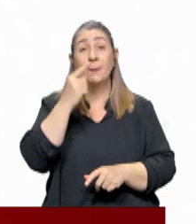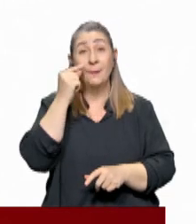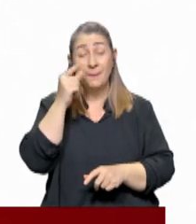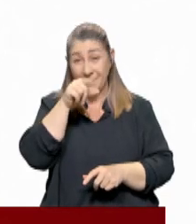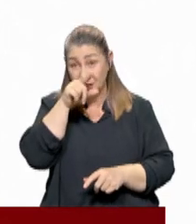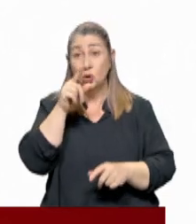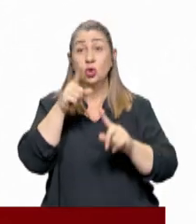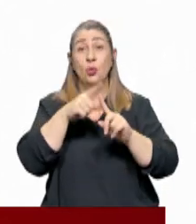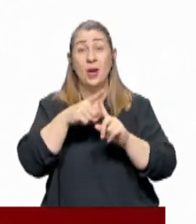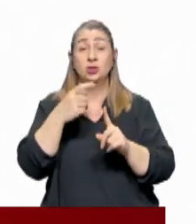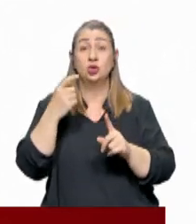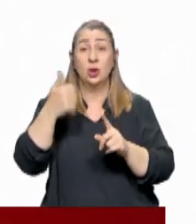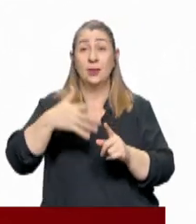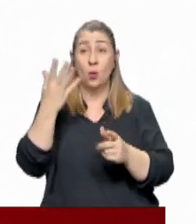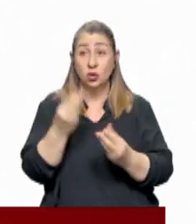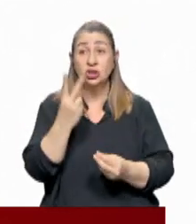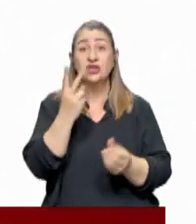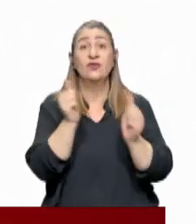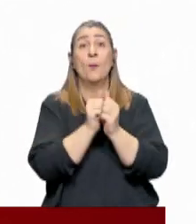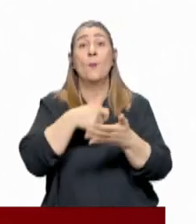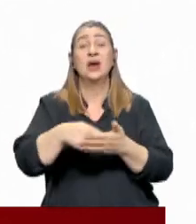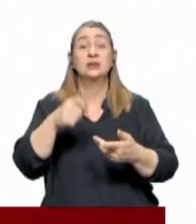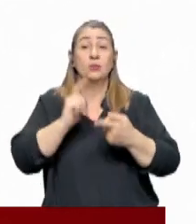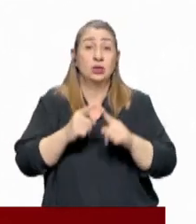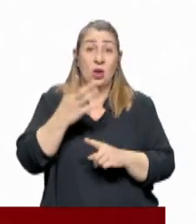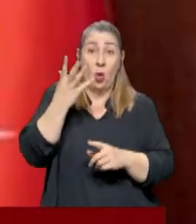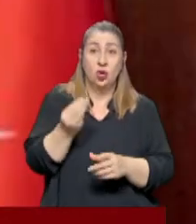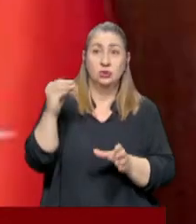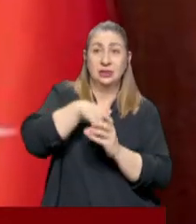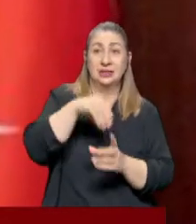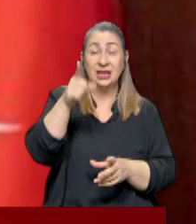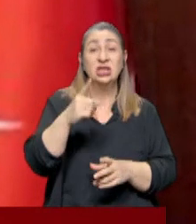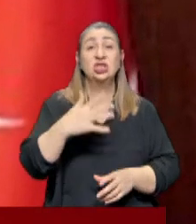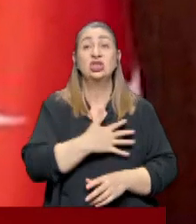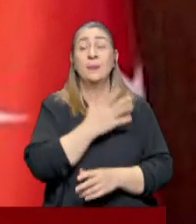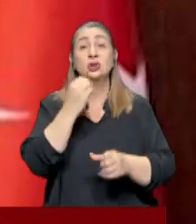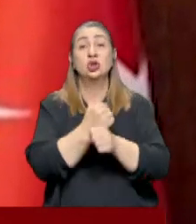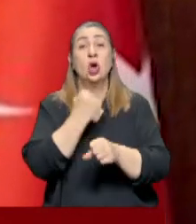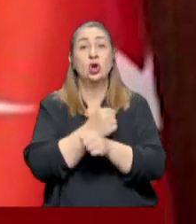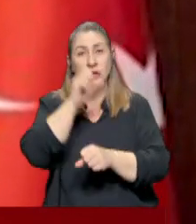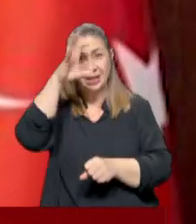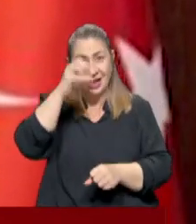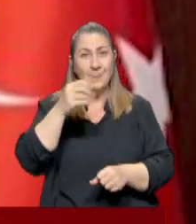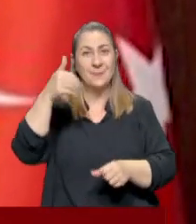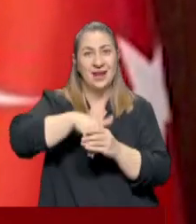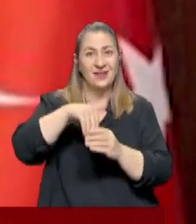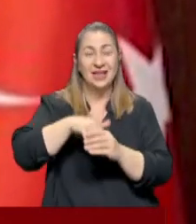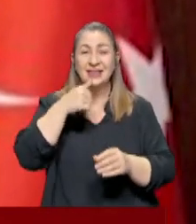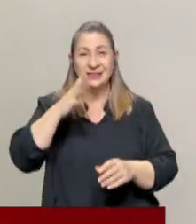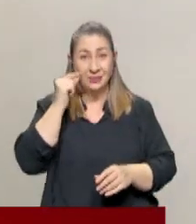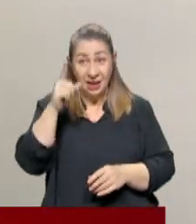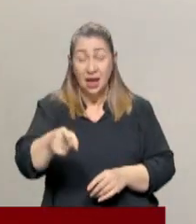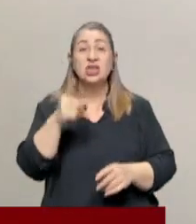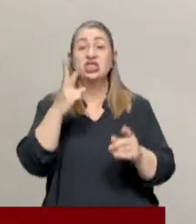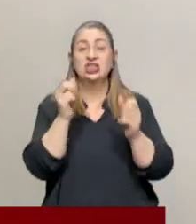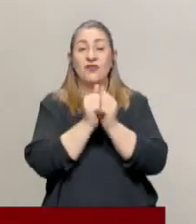TÜPRAŞ Yönetim Kurulu üyesi oldu ve çift maaşlı bürokratlar listesinde yerini aldı. CHP Zonguldak Milletvekili Deniz Yavuz Yılmaz çift